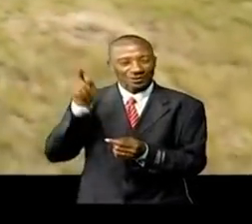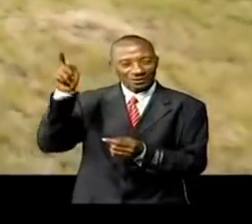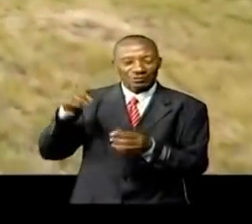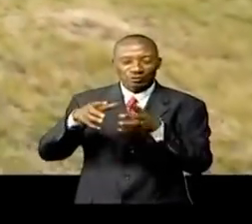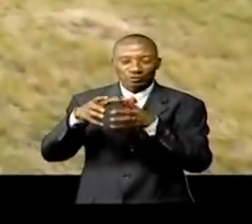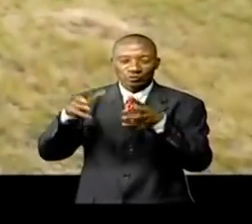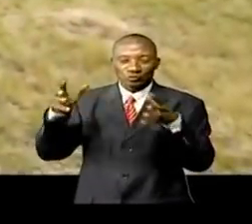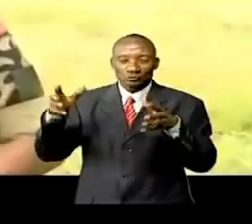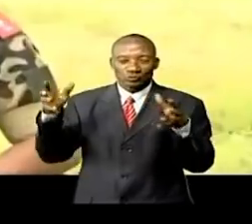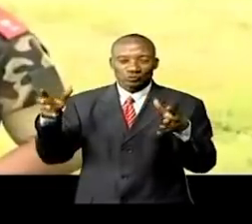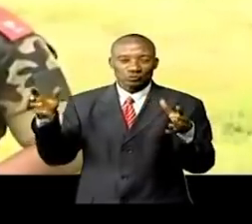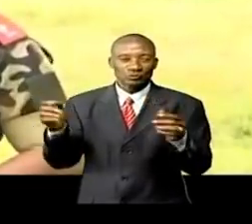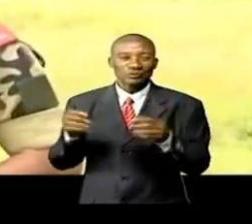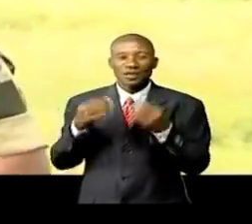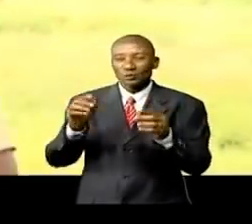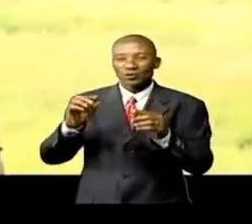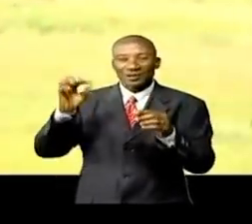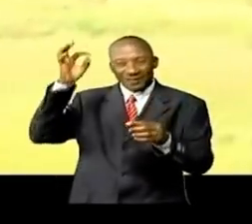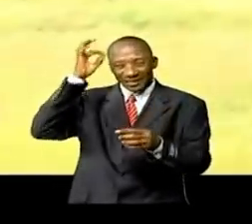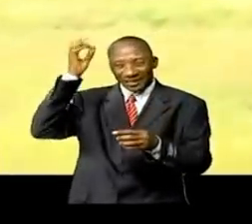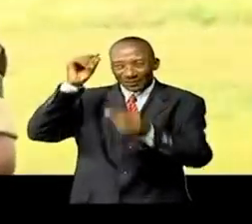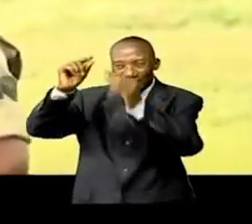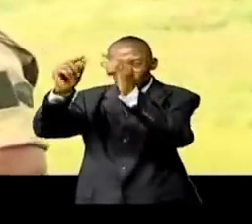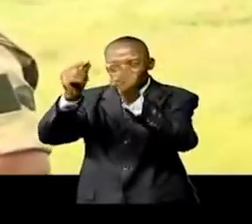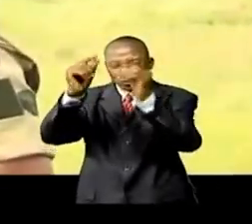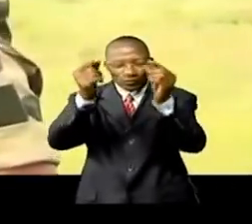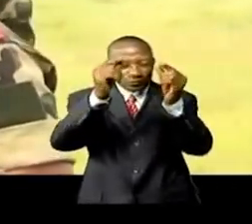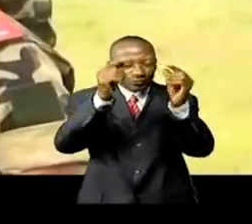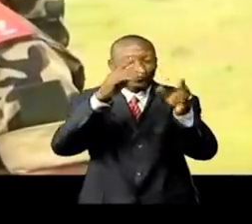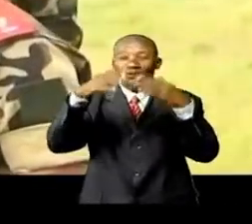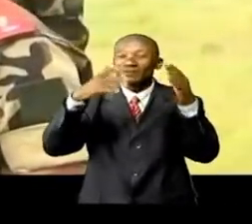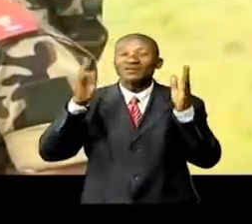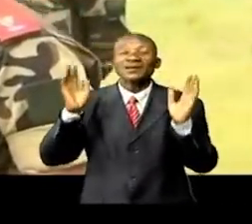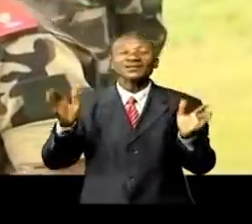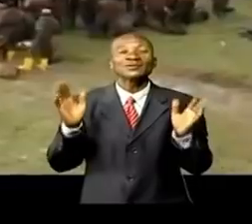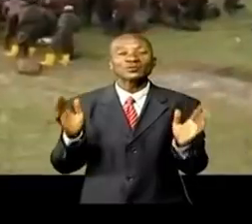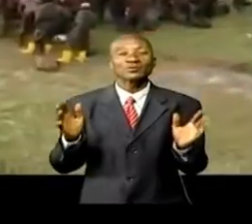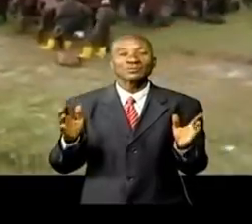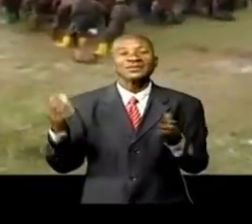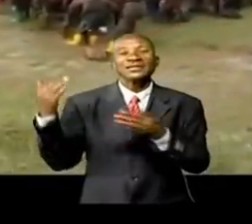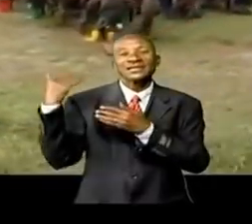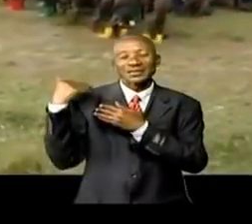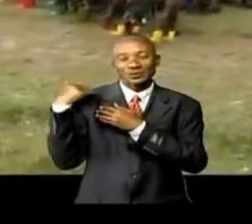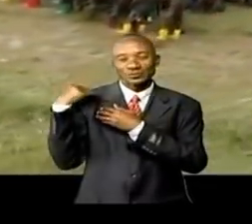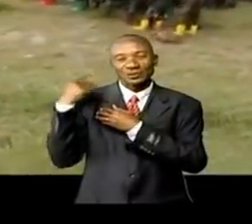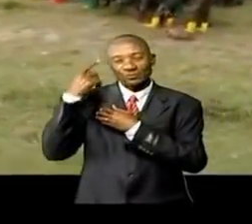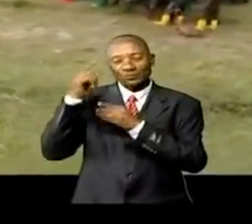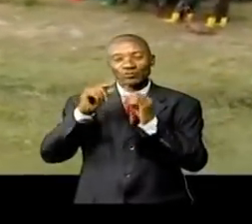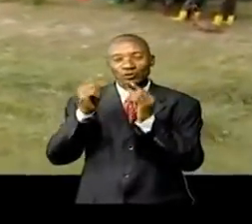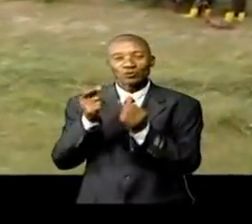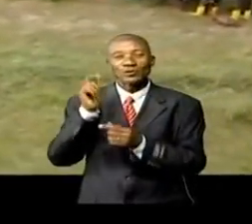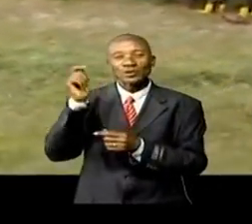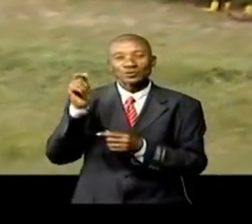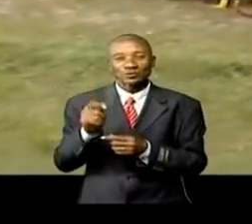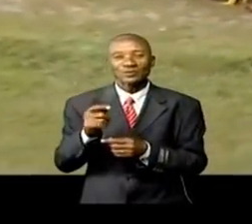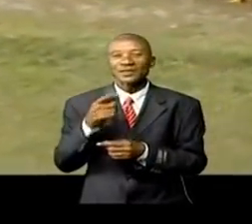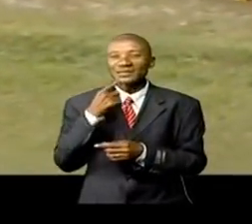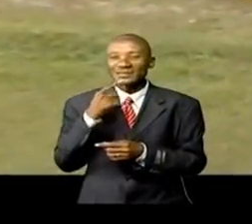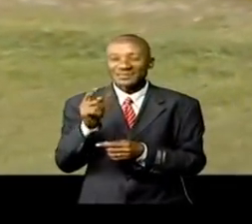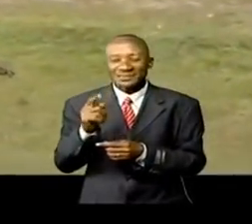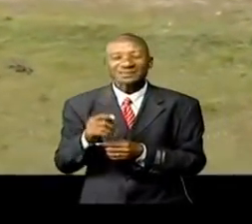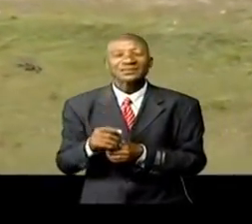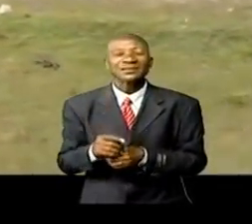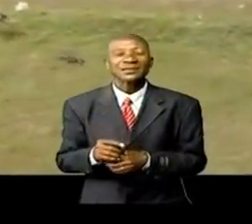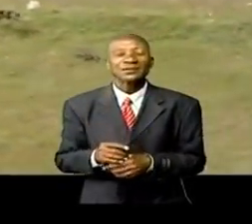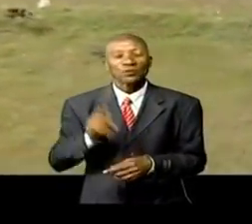ADEF sont donc avertis. Pour les commandements du secteur opérationnel, la discipline et le respect des droits de l'homme constituent la mère